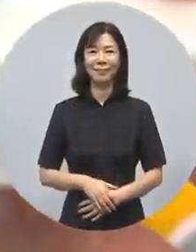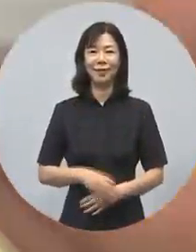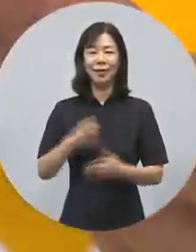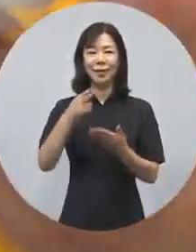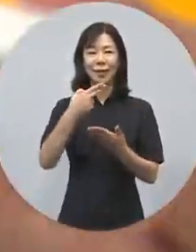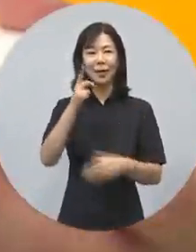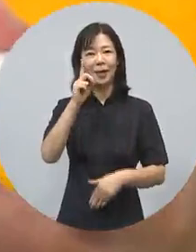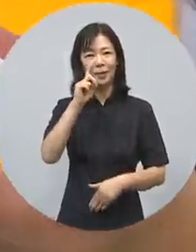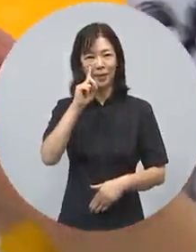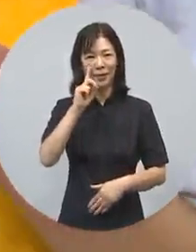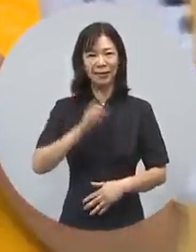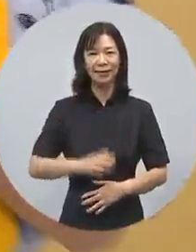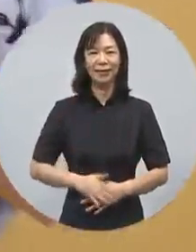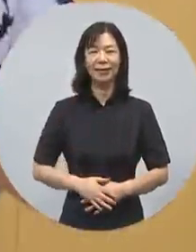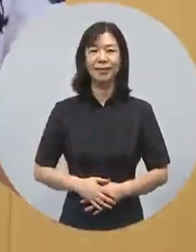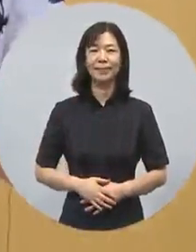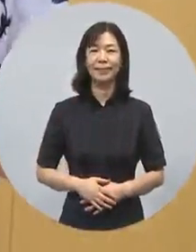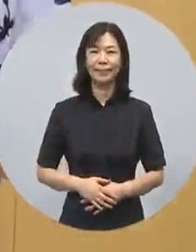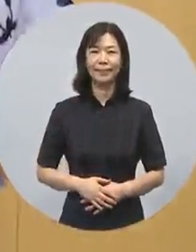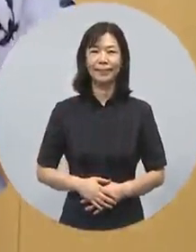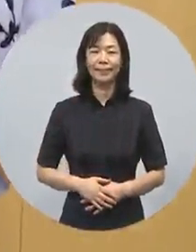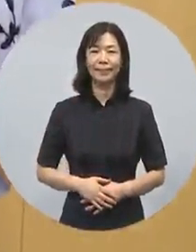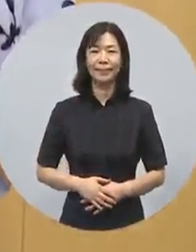理をいただきます。